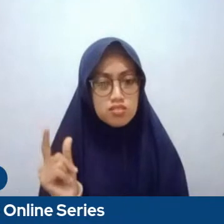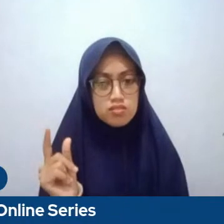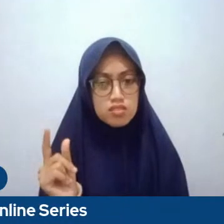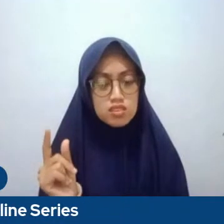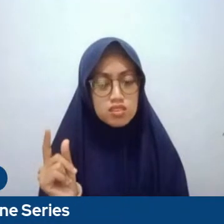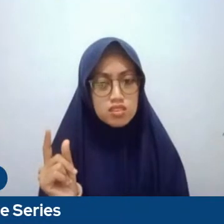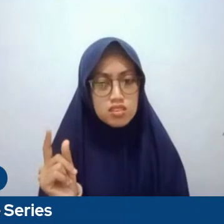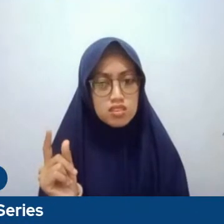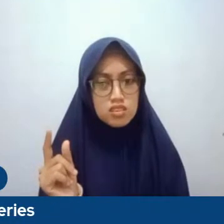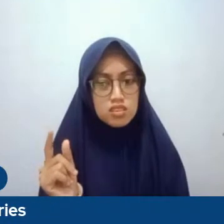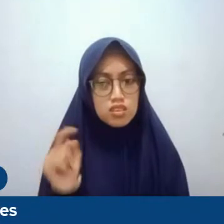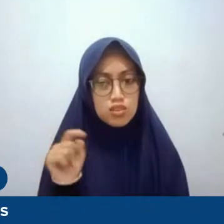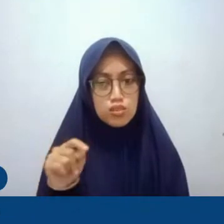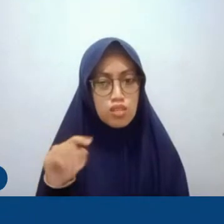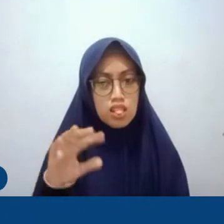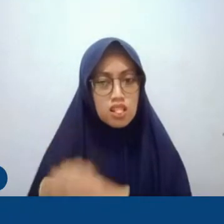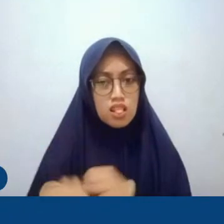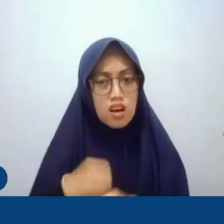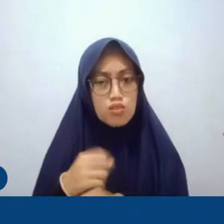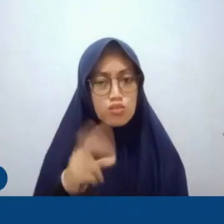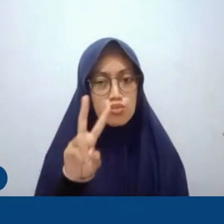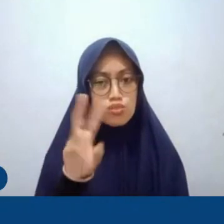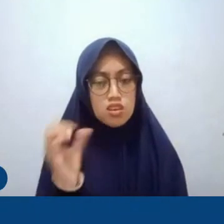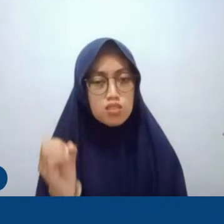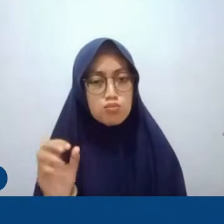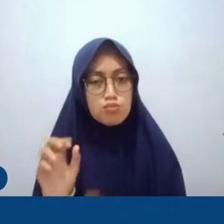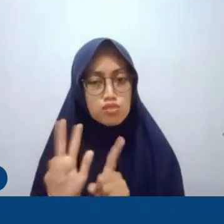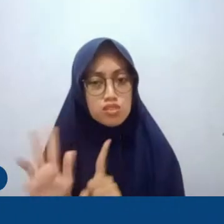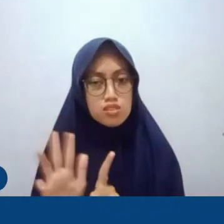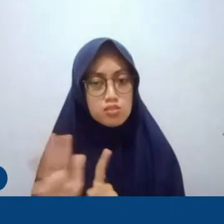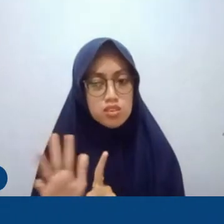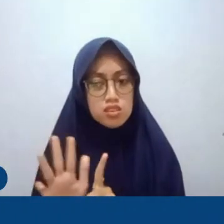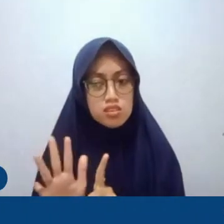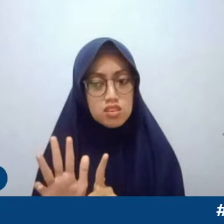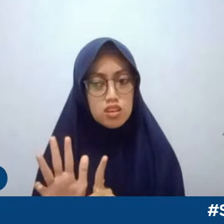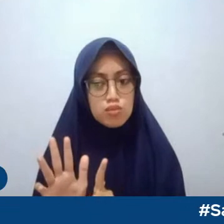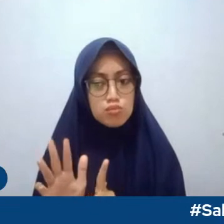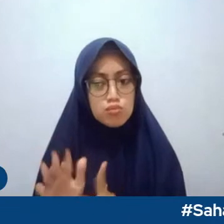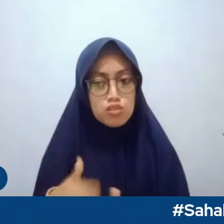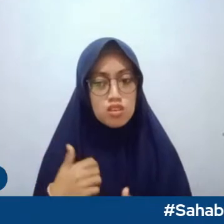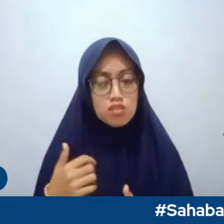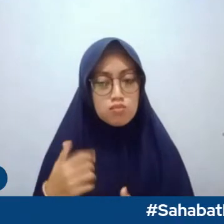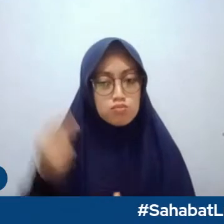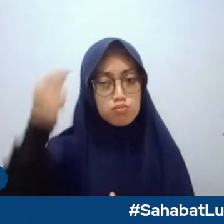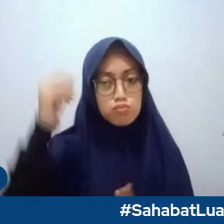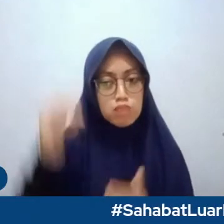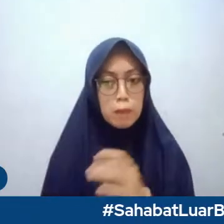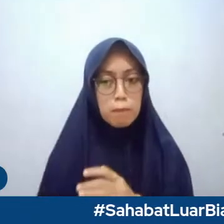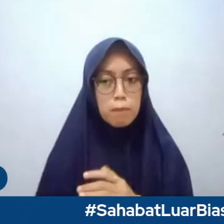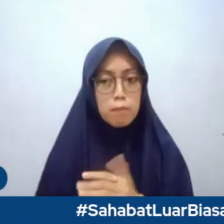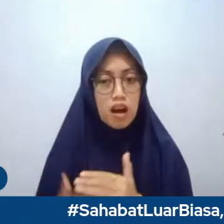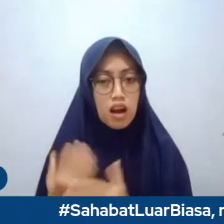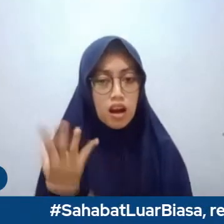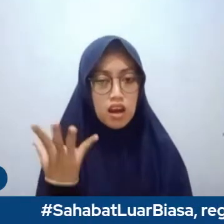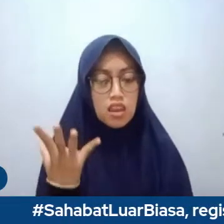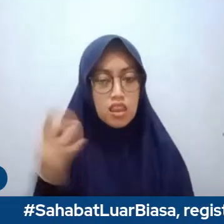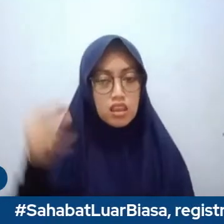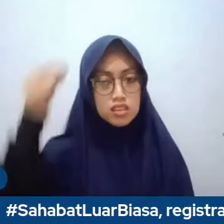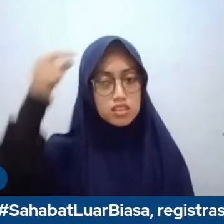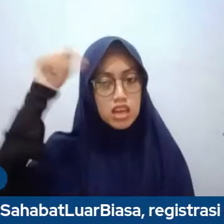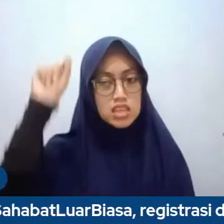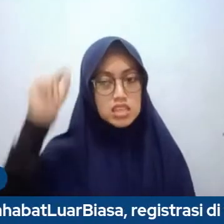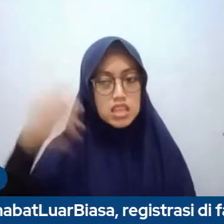Itu tahun 2019 membuat buku mengembangkan kecerdasan sosial emosional untuk anak. Jadi nanti sahabat